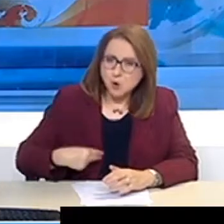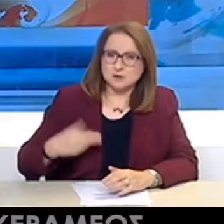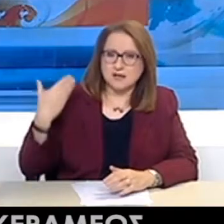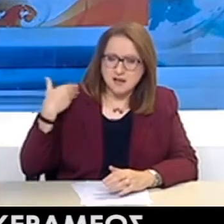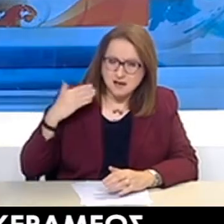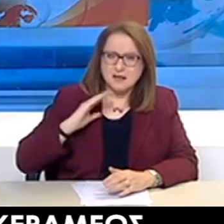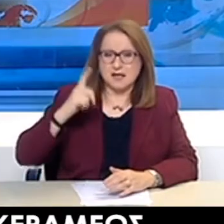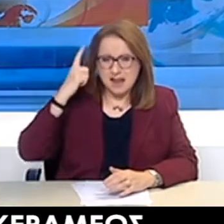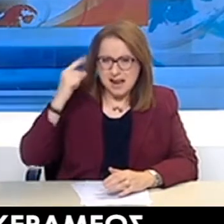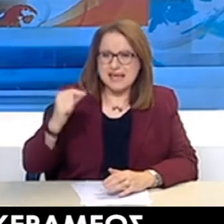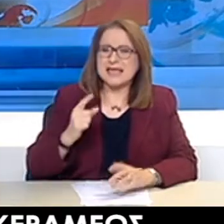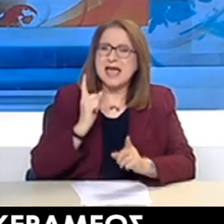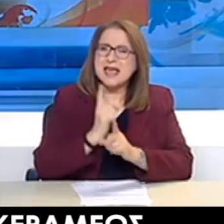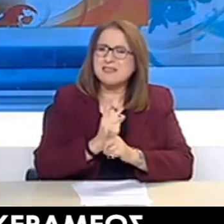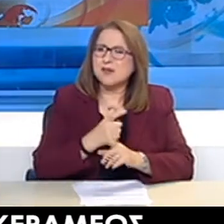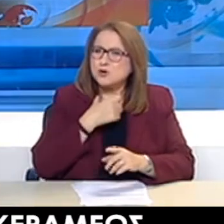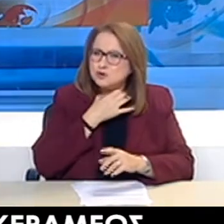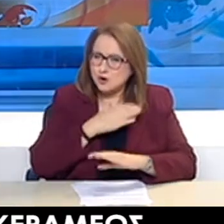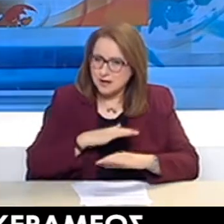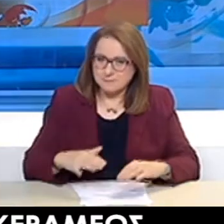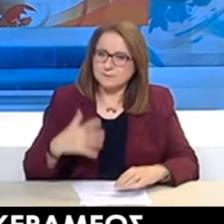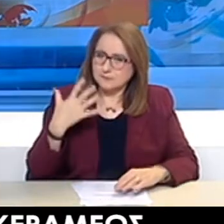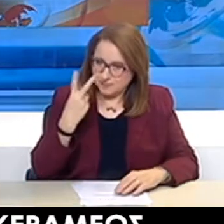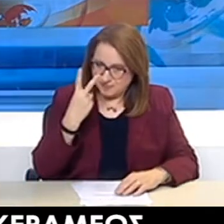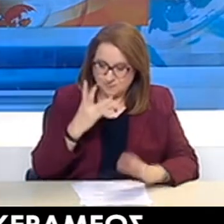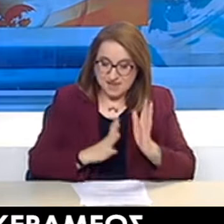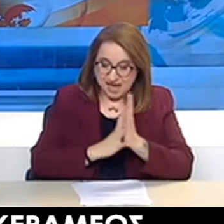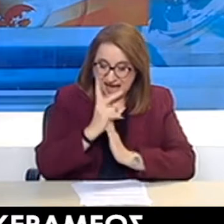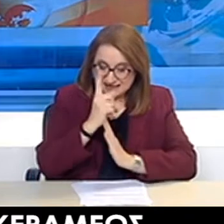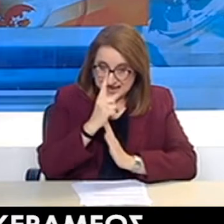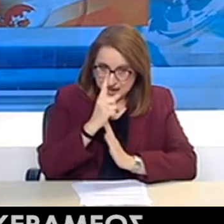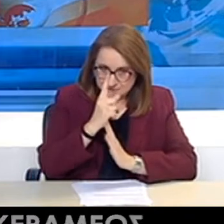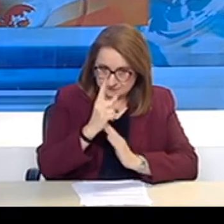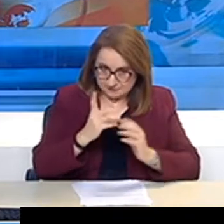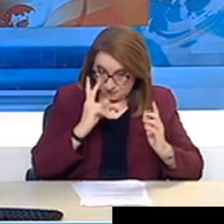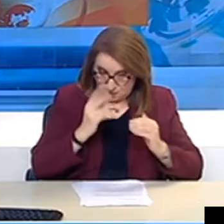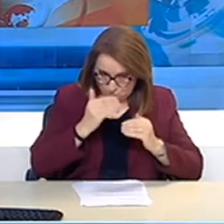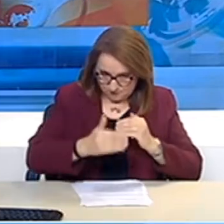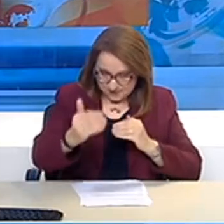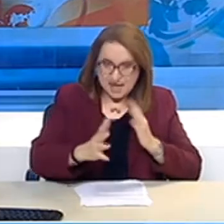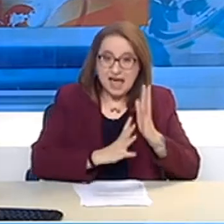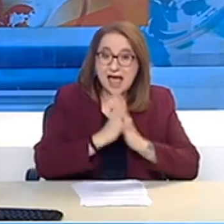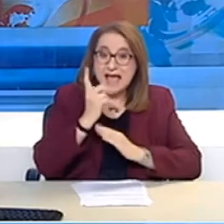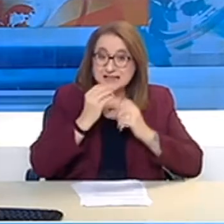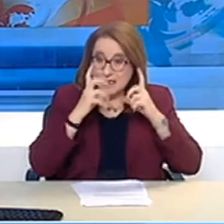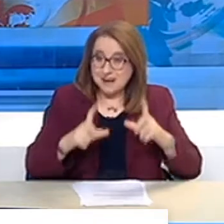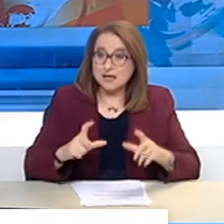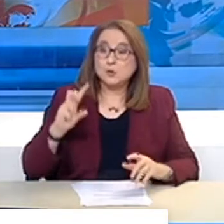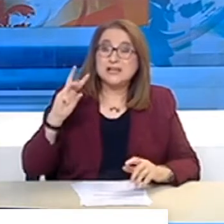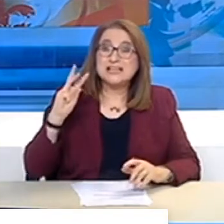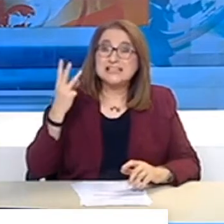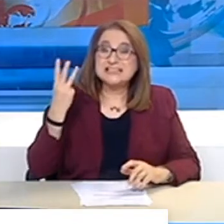Η λειτουργία των σχολείων θα επανέλθει σταδιακά σε δύο φάσεις. Στις 11 Μαΐου επιστρέφουν στις αίθουσες οι μαθητές της 3ης